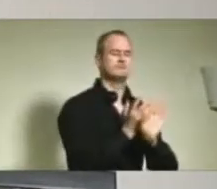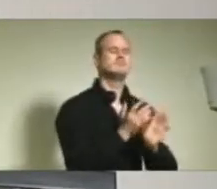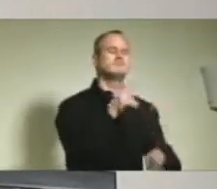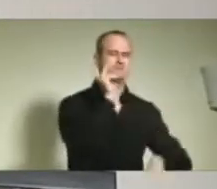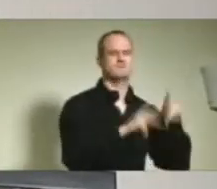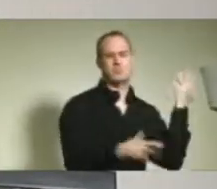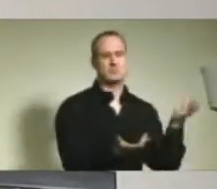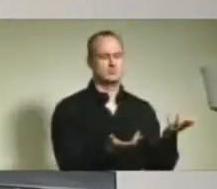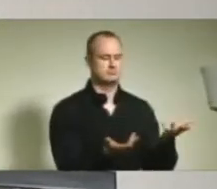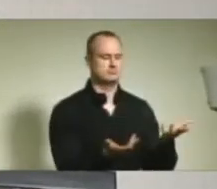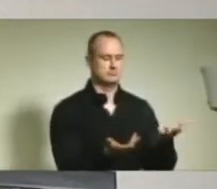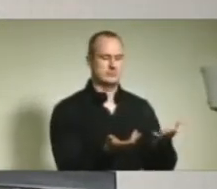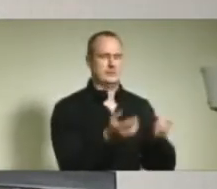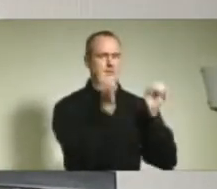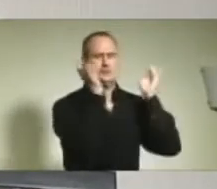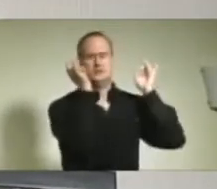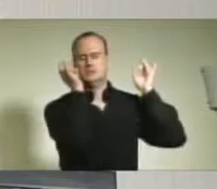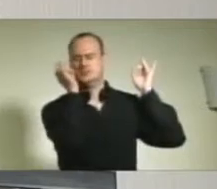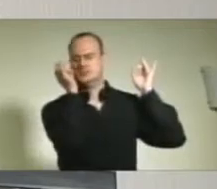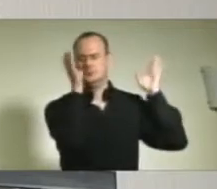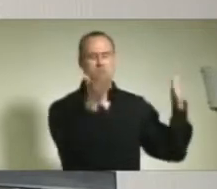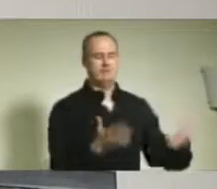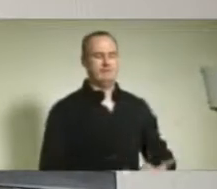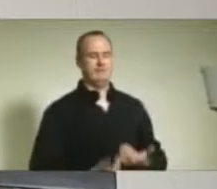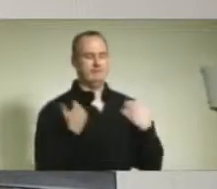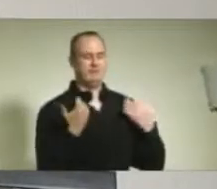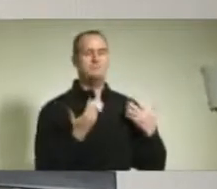niveau des postiers ces dernières années.